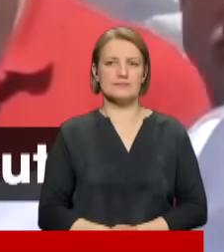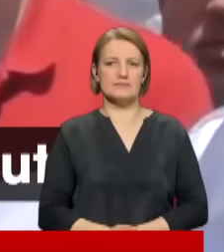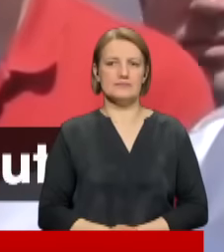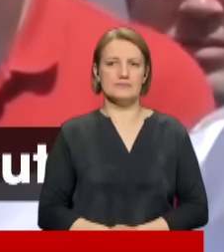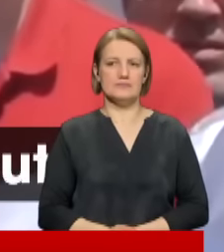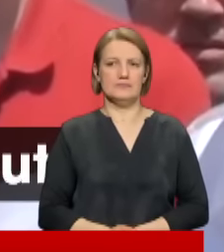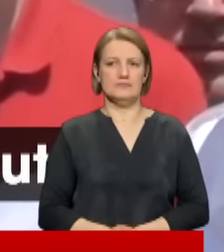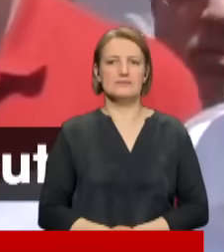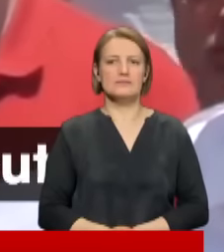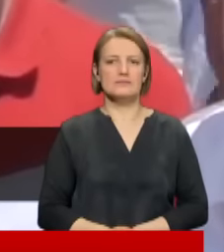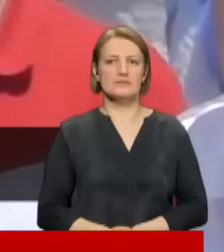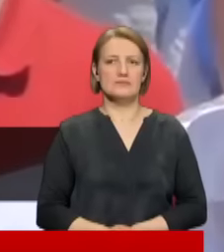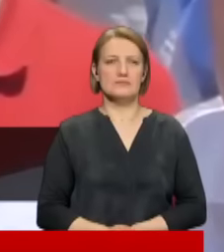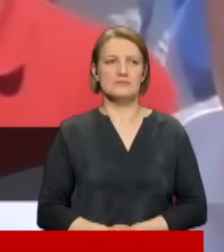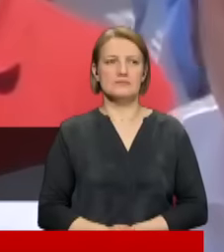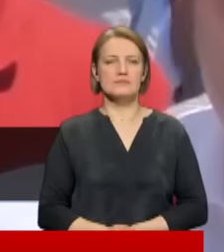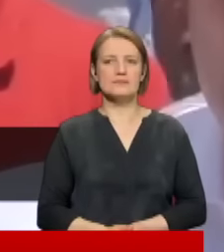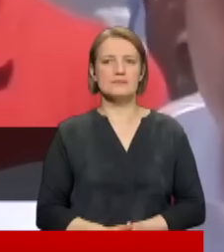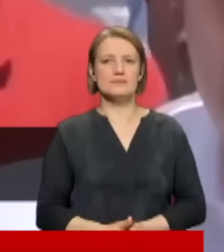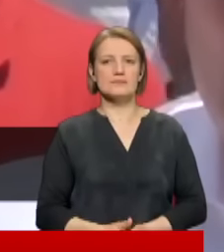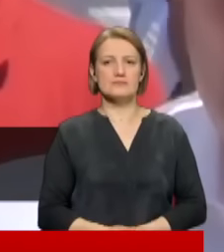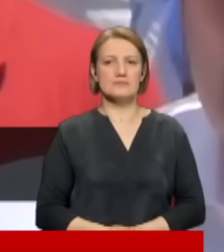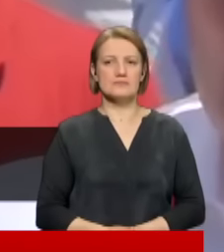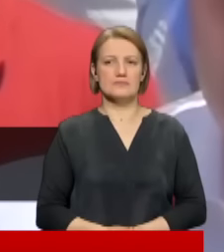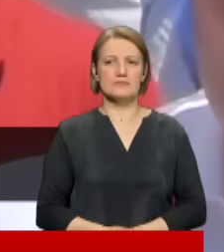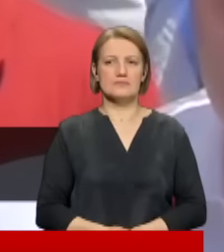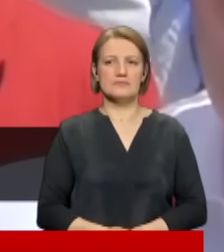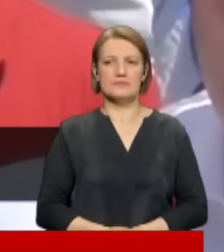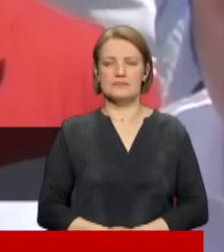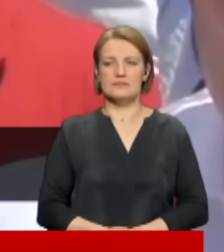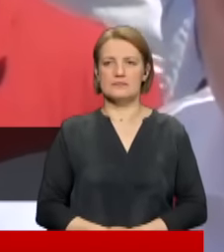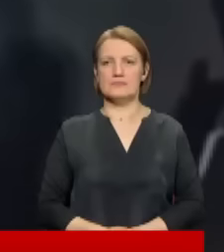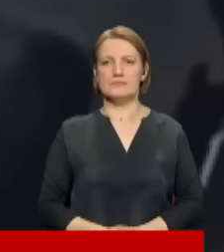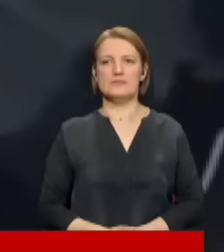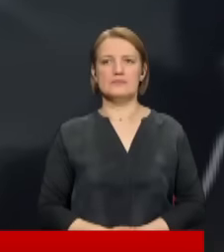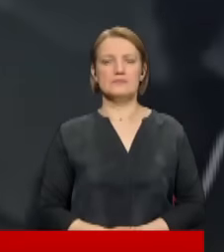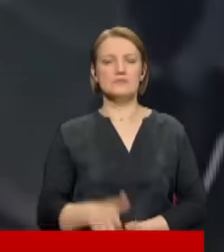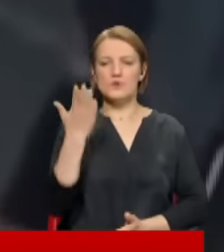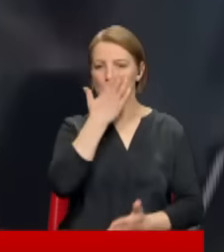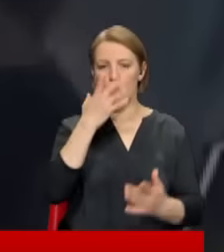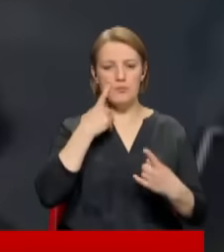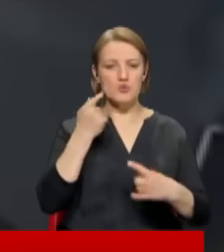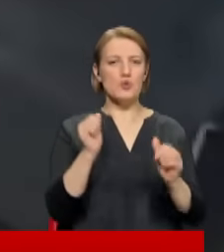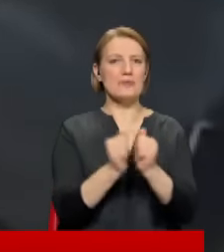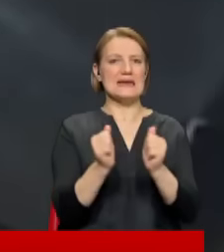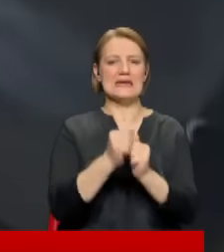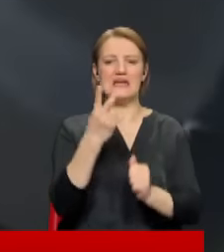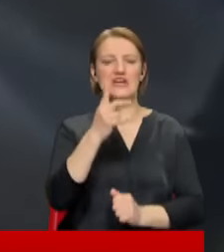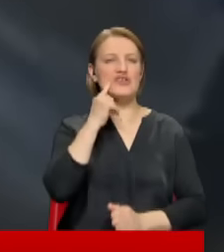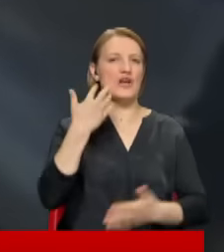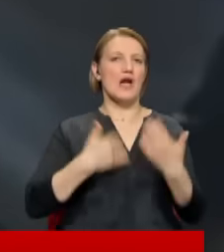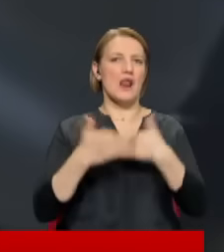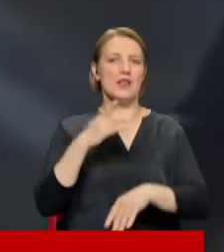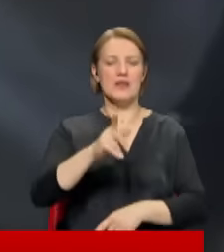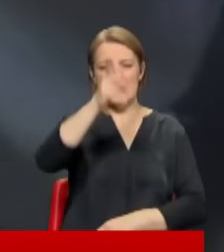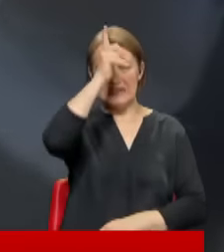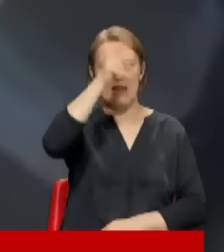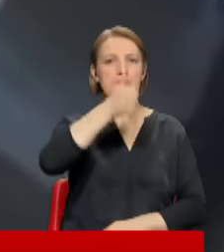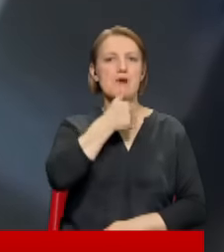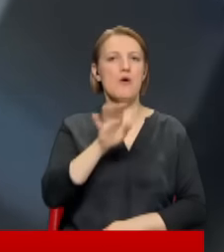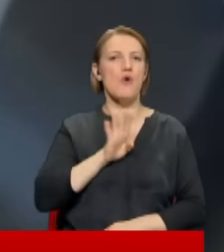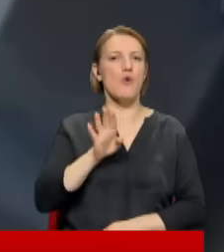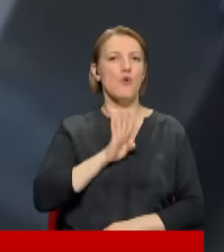kilit işte mevcut. Onunla bize sallamaya, vurmaya başladı. Okul müdürüyle birlikte iki kişi yaralandı. Iraklı